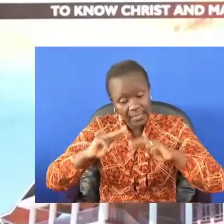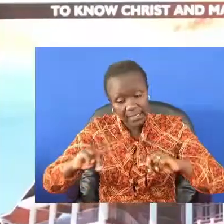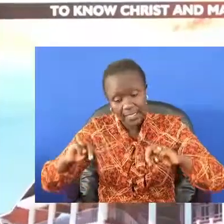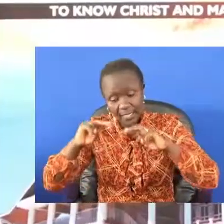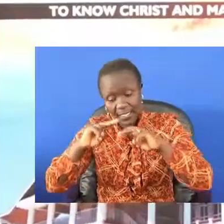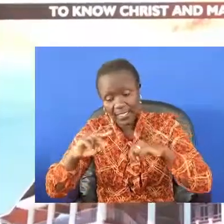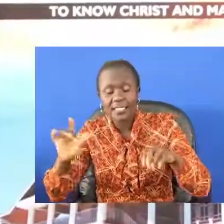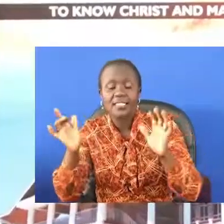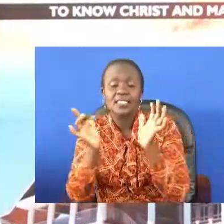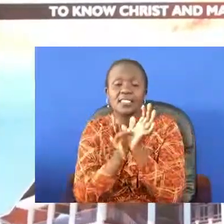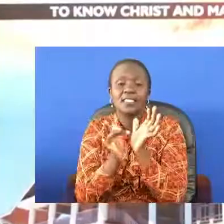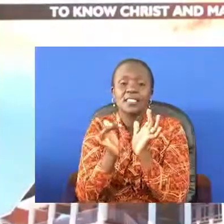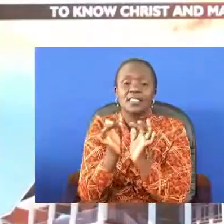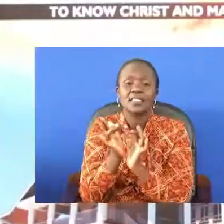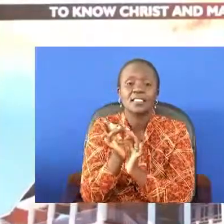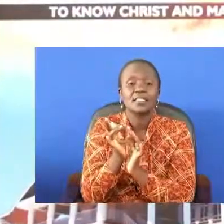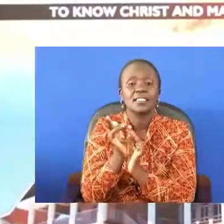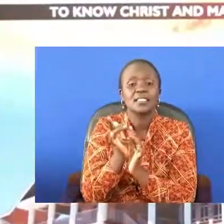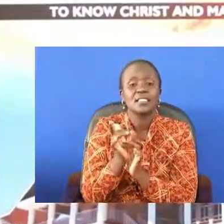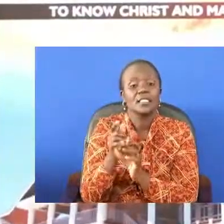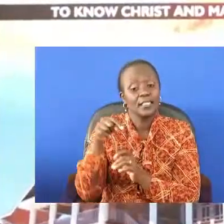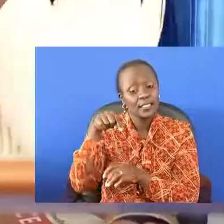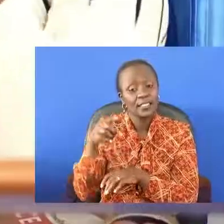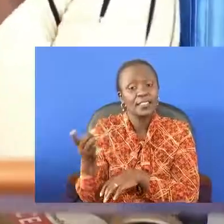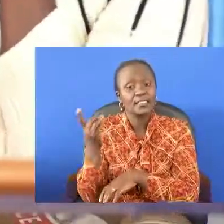mtafute Yesu.